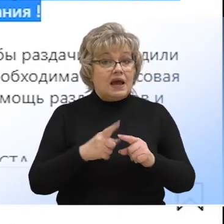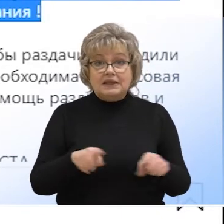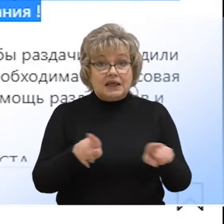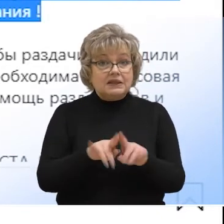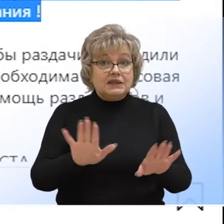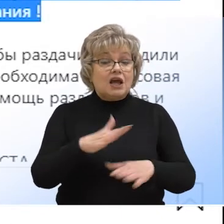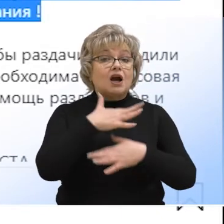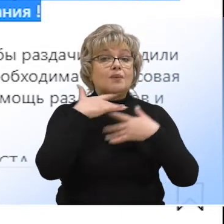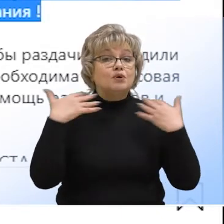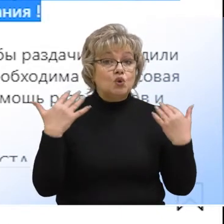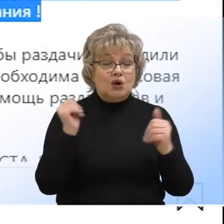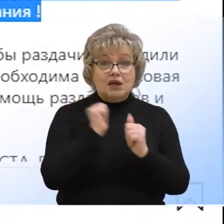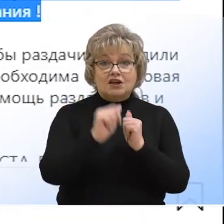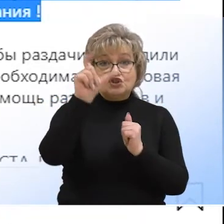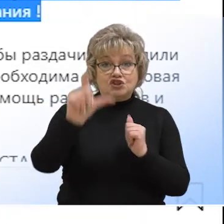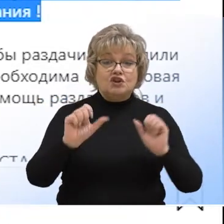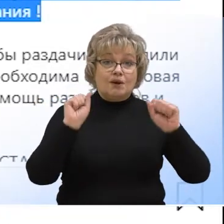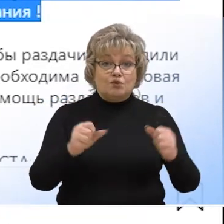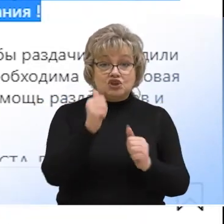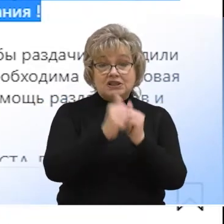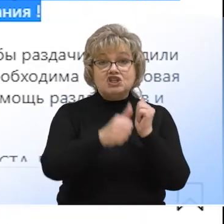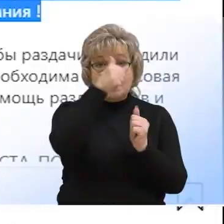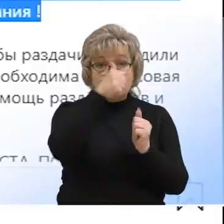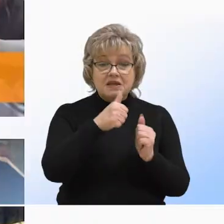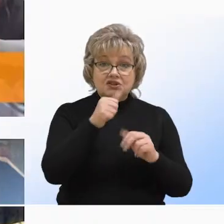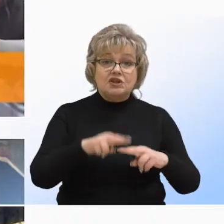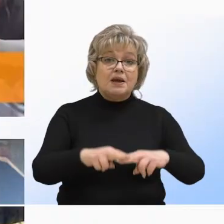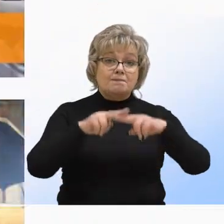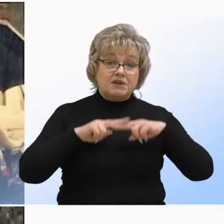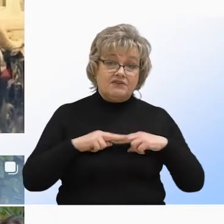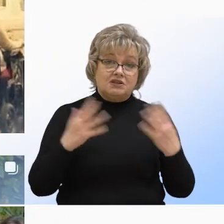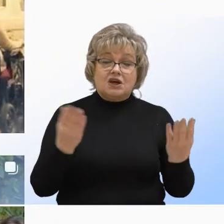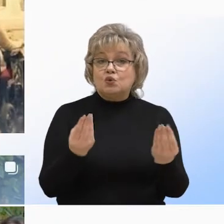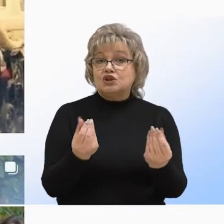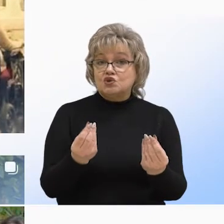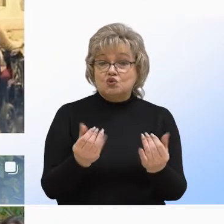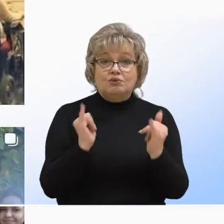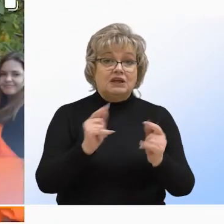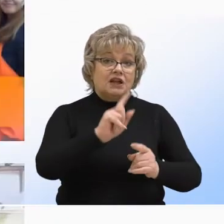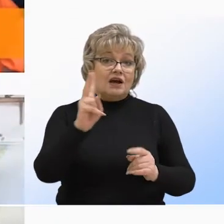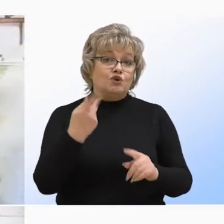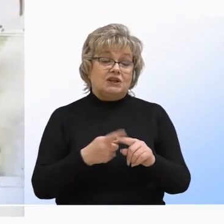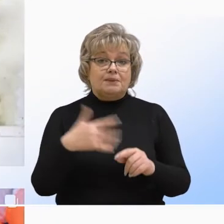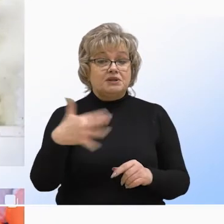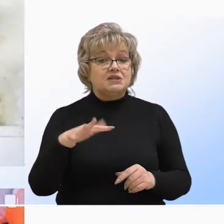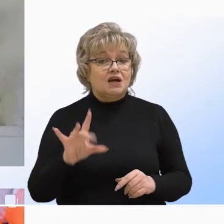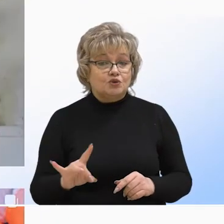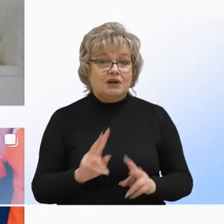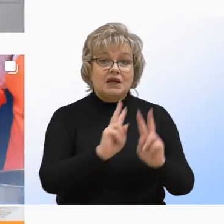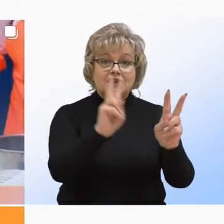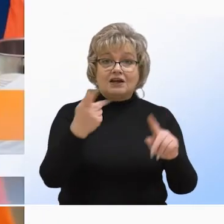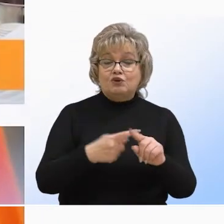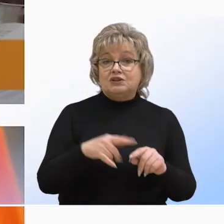так много, и каждый человек может ежемесячно переводить какую-то сумму. Для кого-то это 50 рублей, для